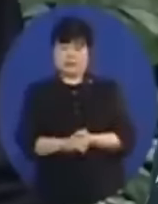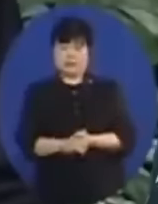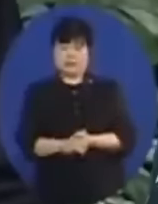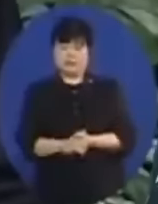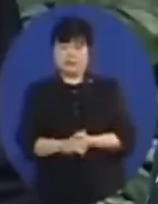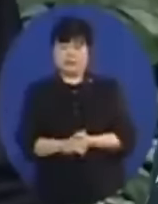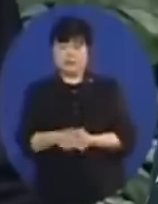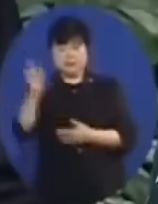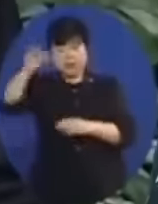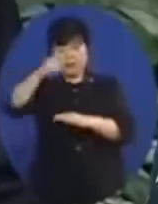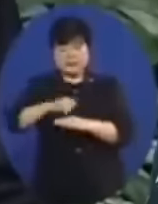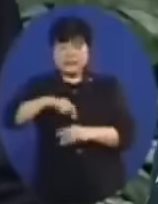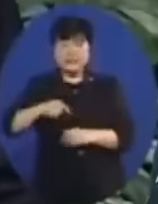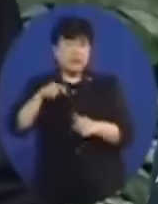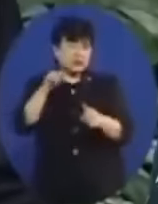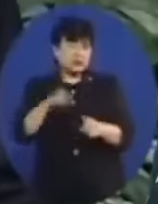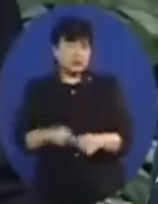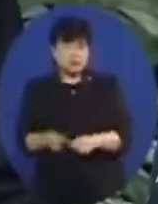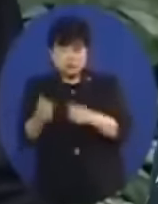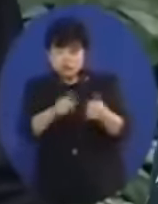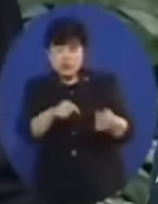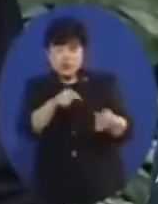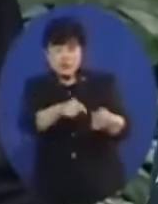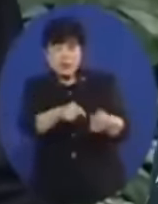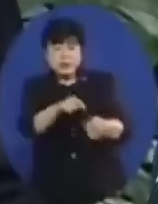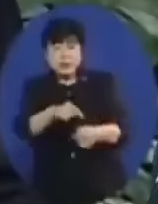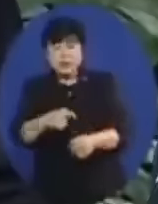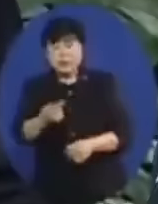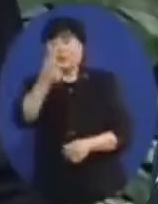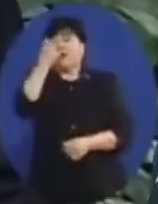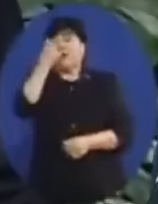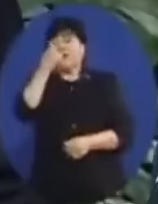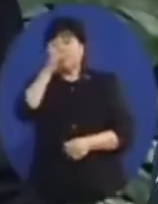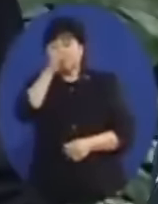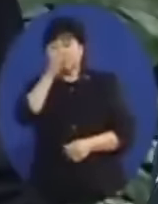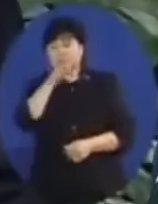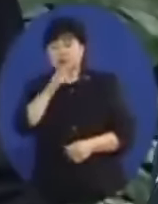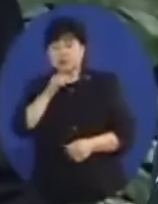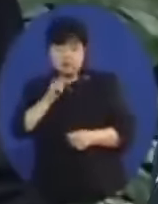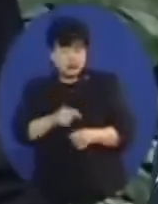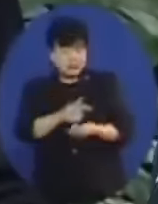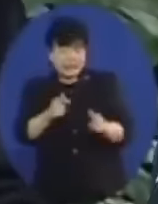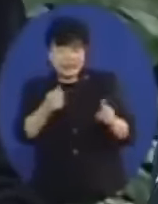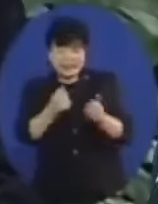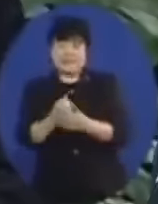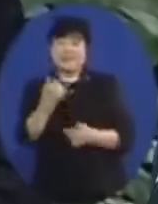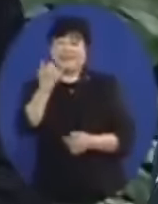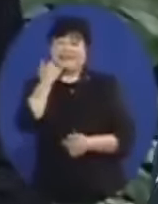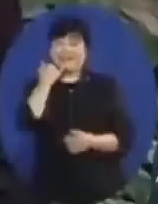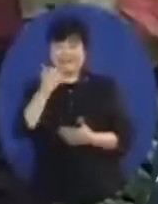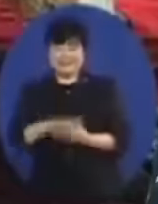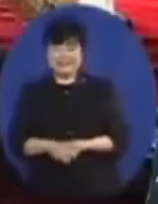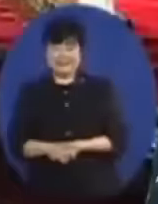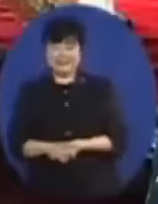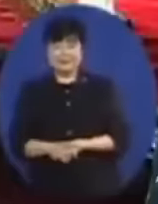자기가 죽였으면 늘 끓임할 것인데 자기가 안 죽였으니까 끓임하지 않지요.